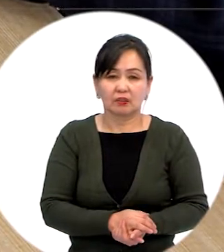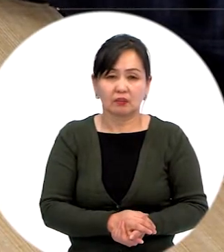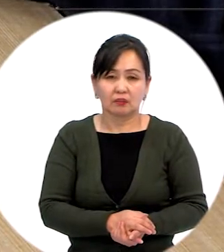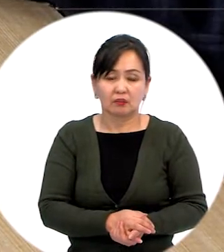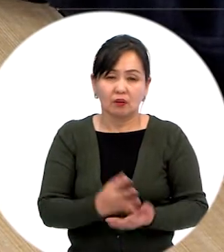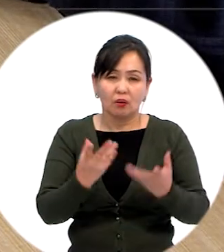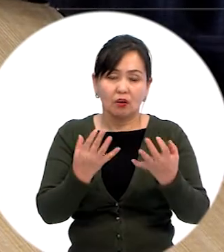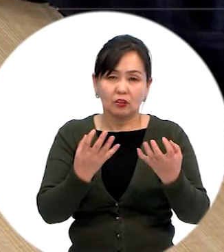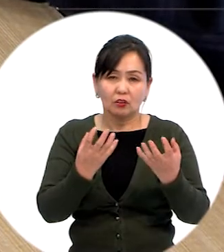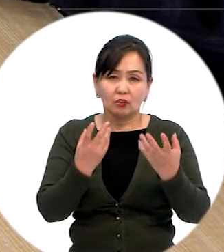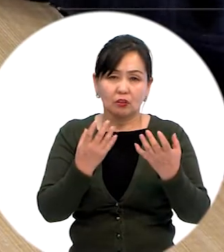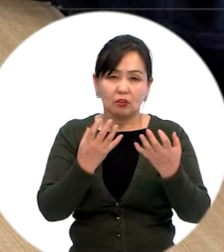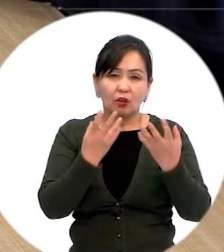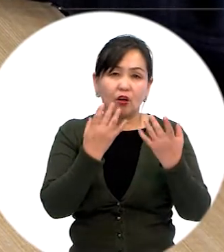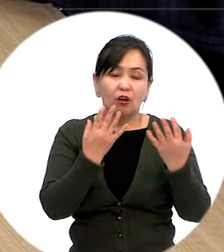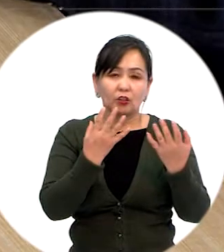байдаг.